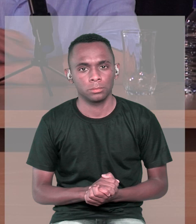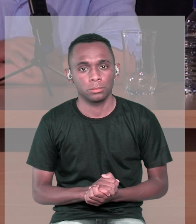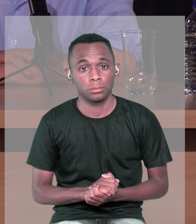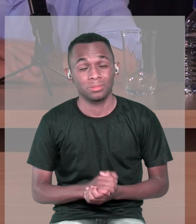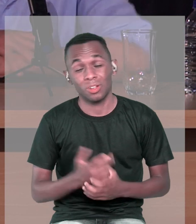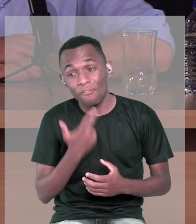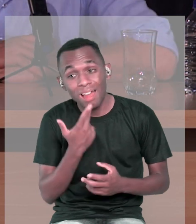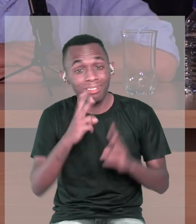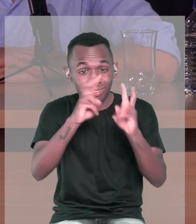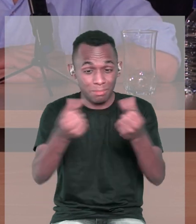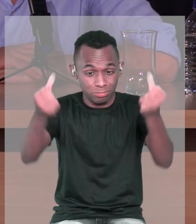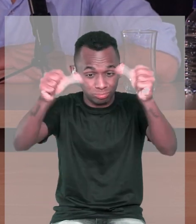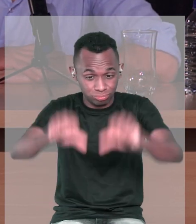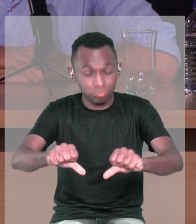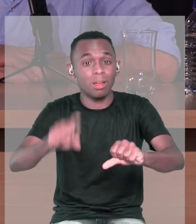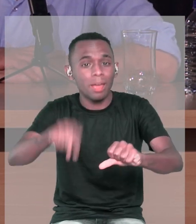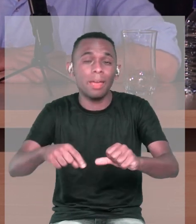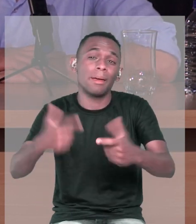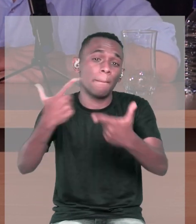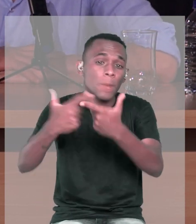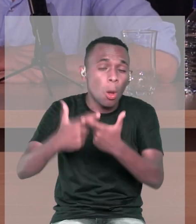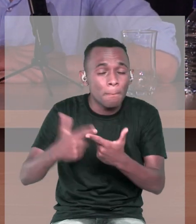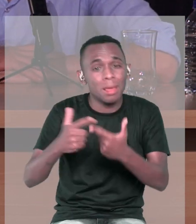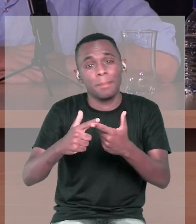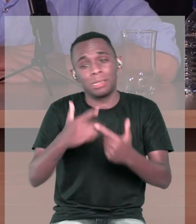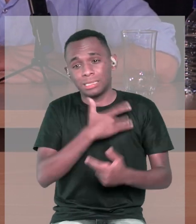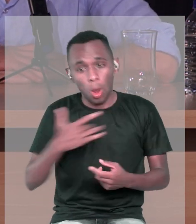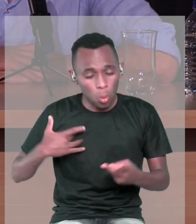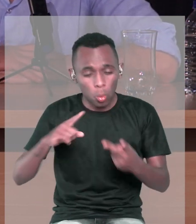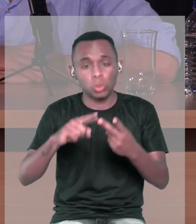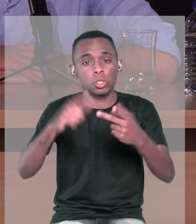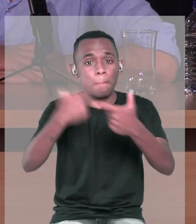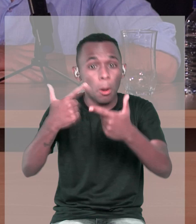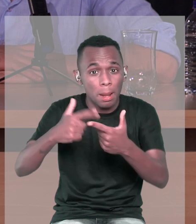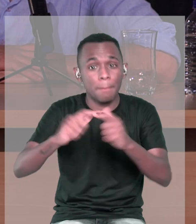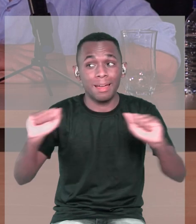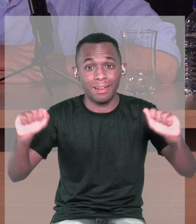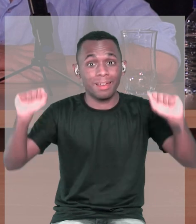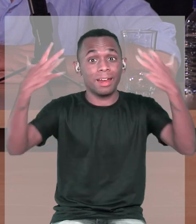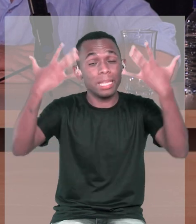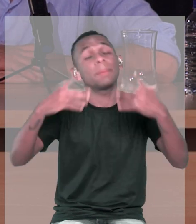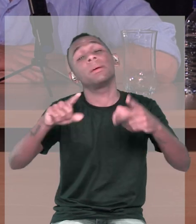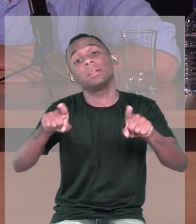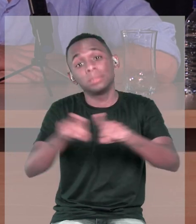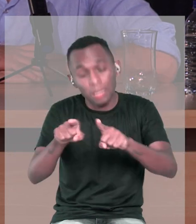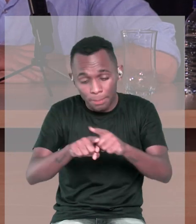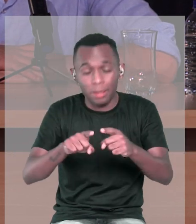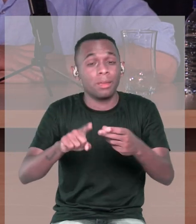Quando eu falo de crise, eu estou falando de crise sanitária, de crise climática, crise social,